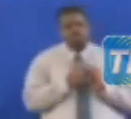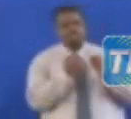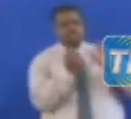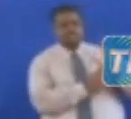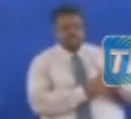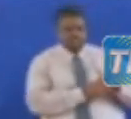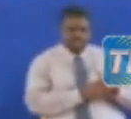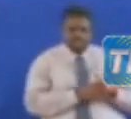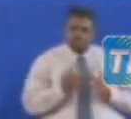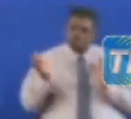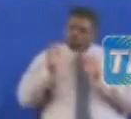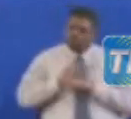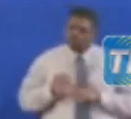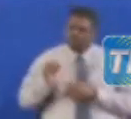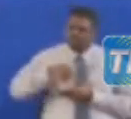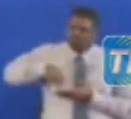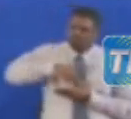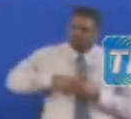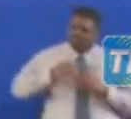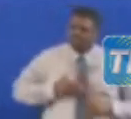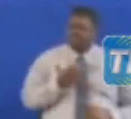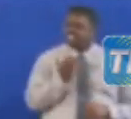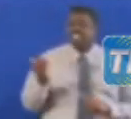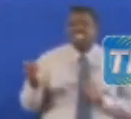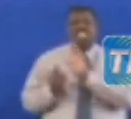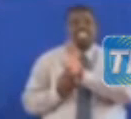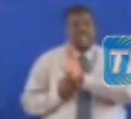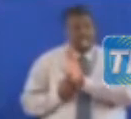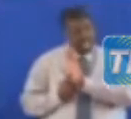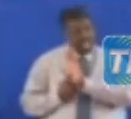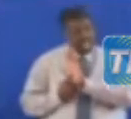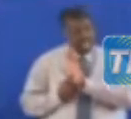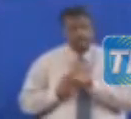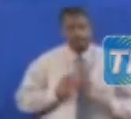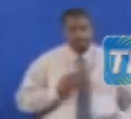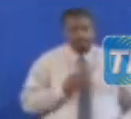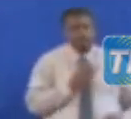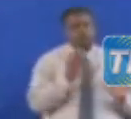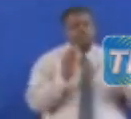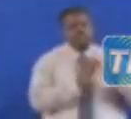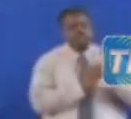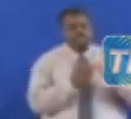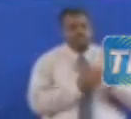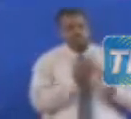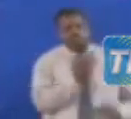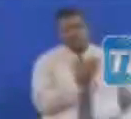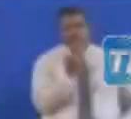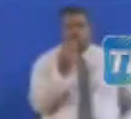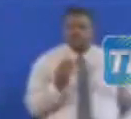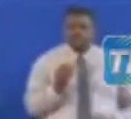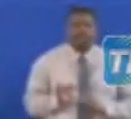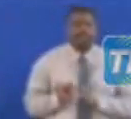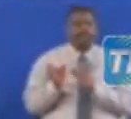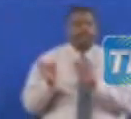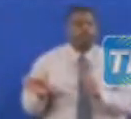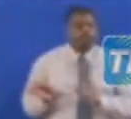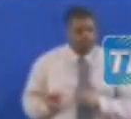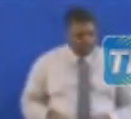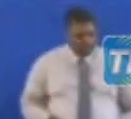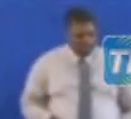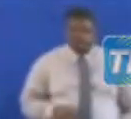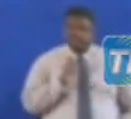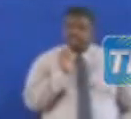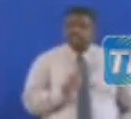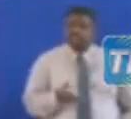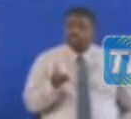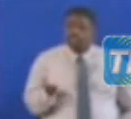16 na kukamilisha vituo vya afya vingine 6, ambapo shilingi bilioni 9.54 zimetengwa.